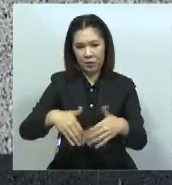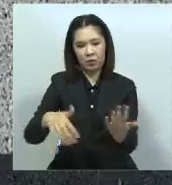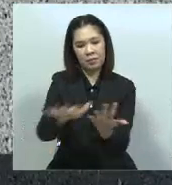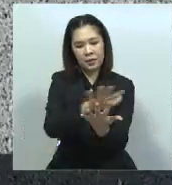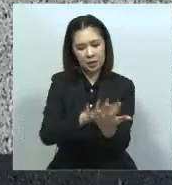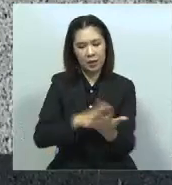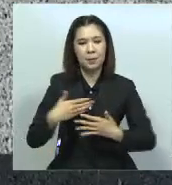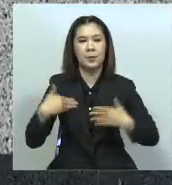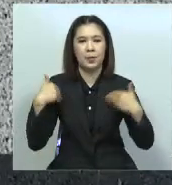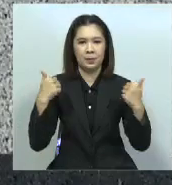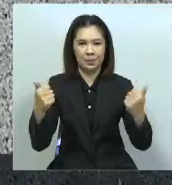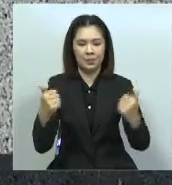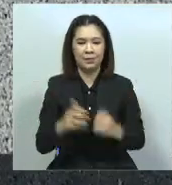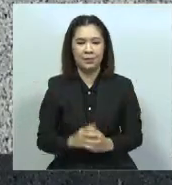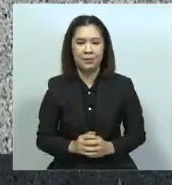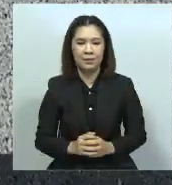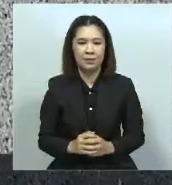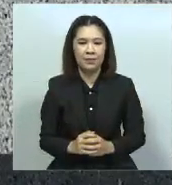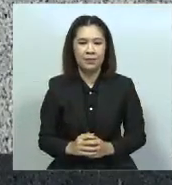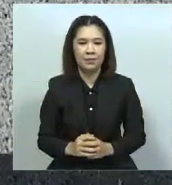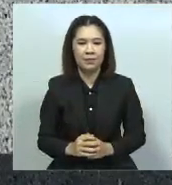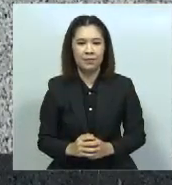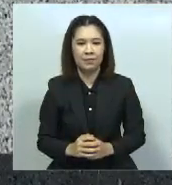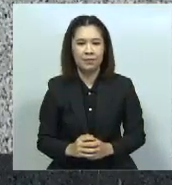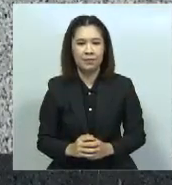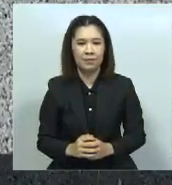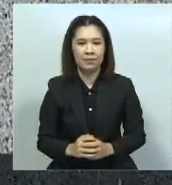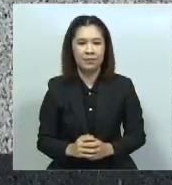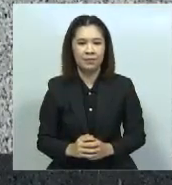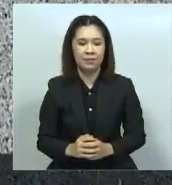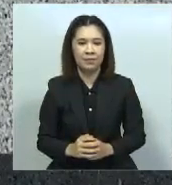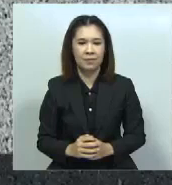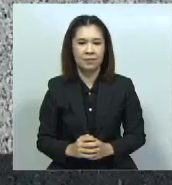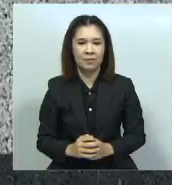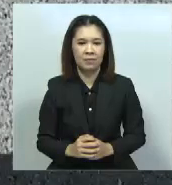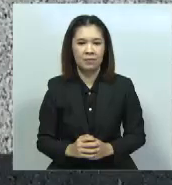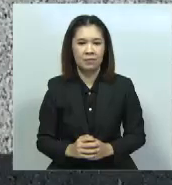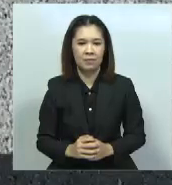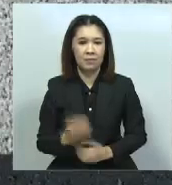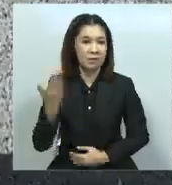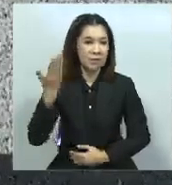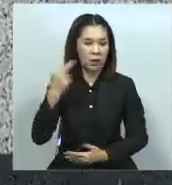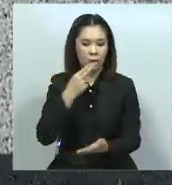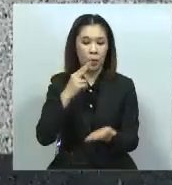ได้คานทีเคยส่งจดหมายให้กับหลานครับ